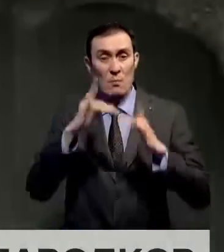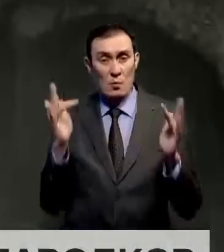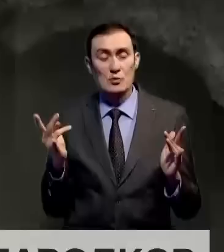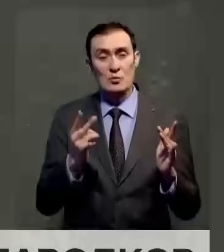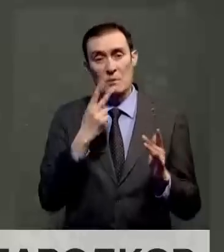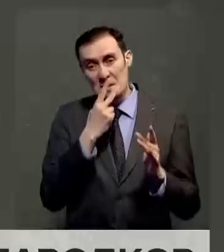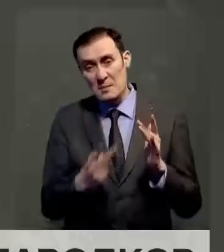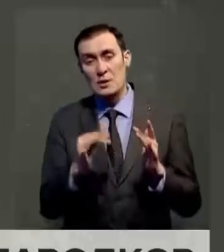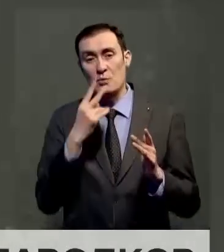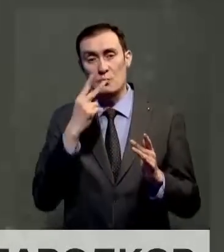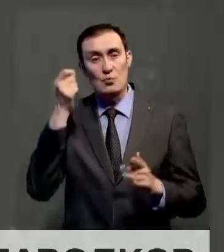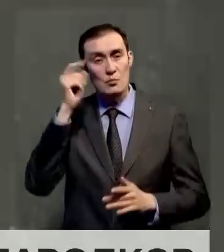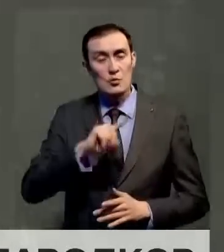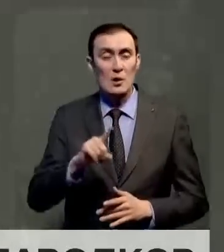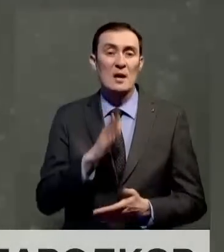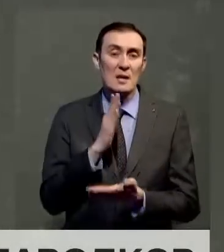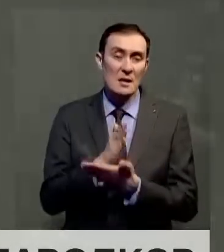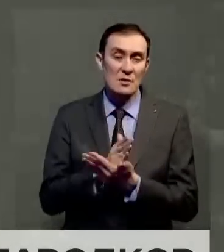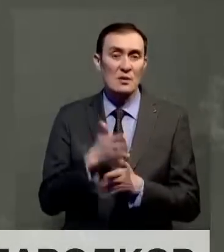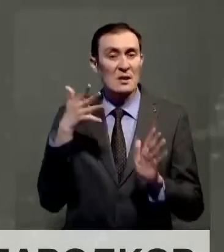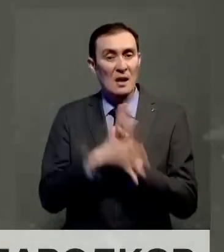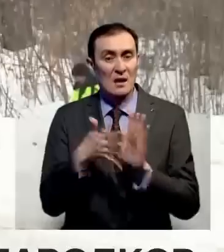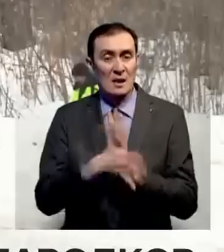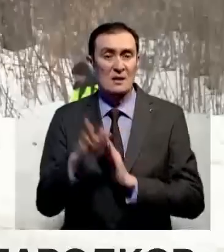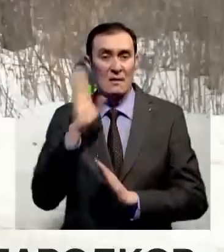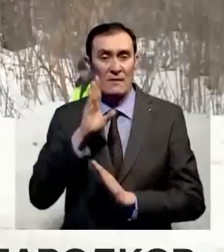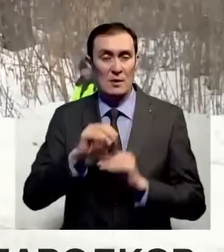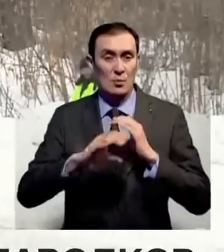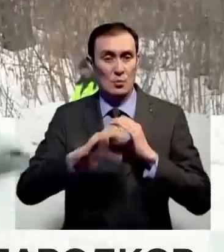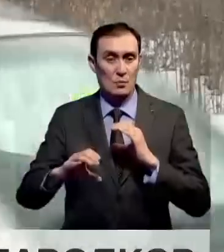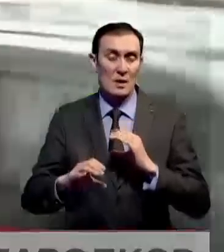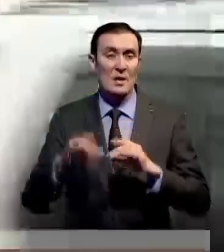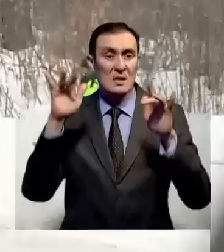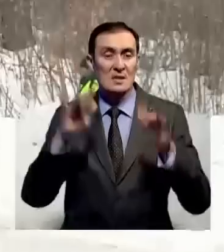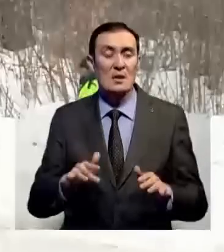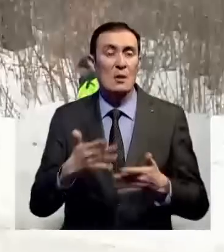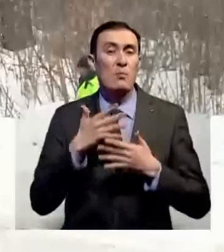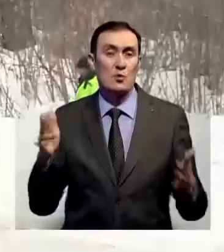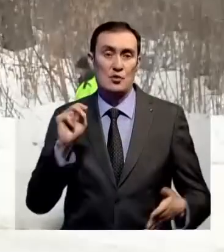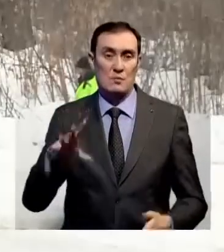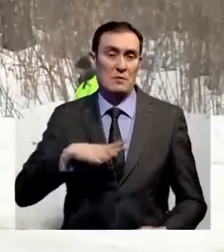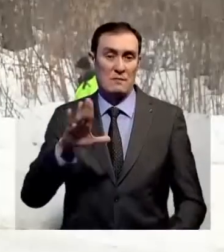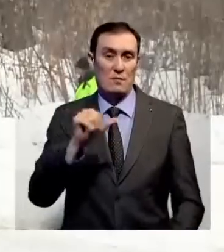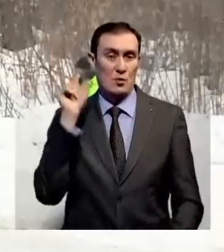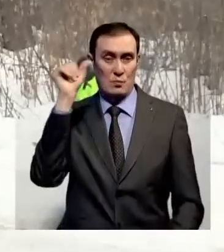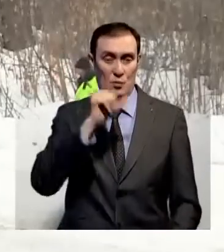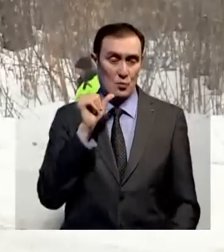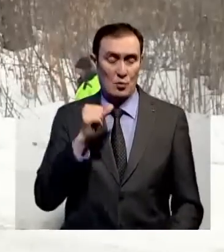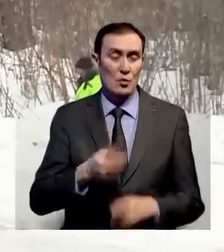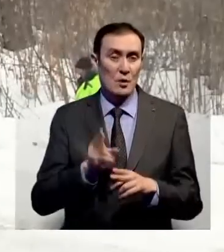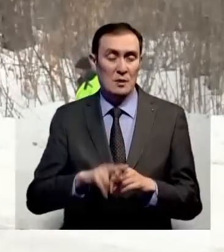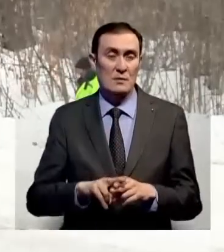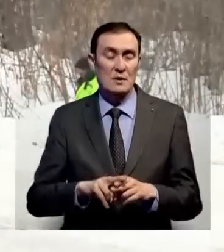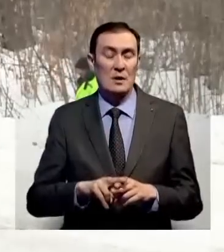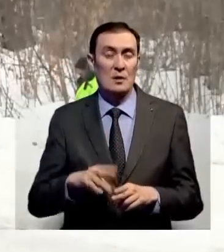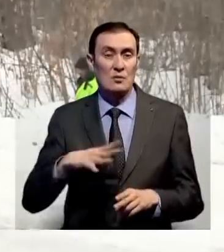необходимо заглянуть и убедиться, обеспечен ли дренаж водостоков. Снега намного больше, чем в прошлом году. Но это повлияло на